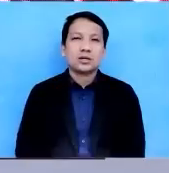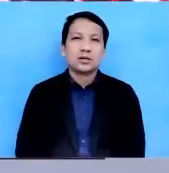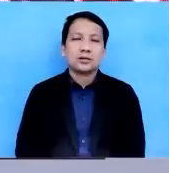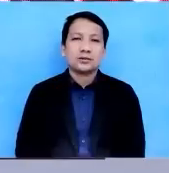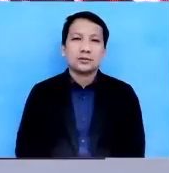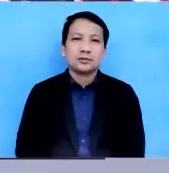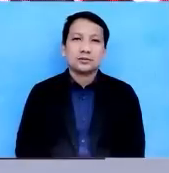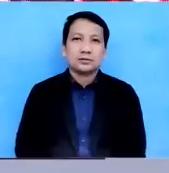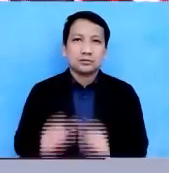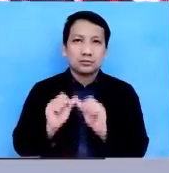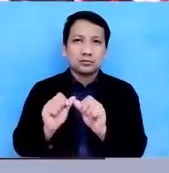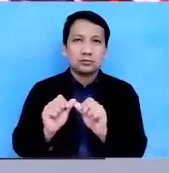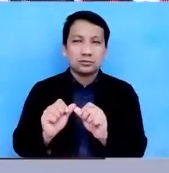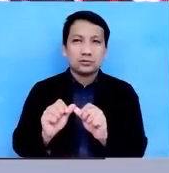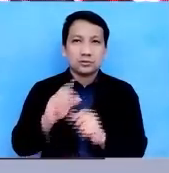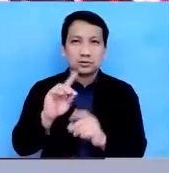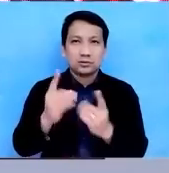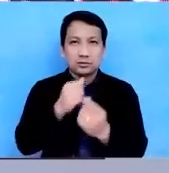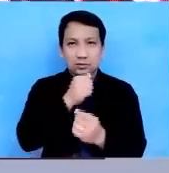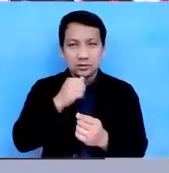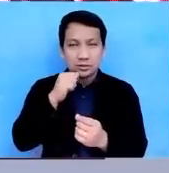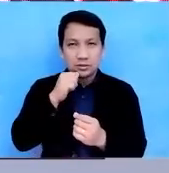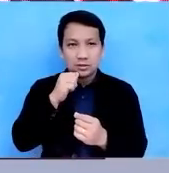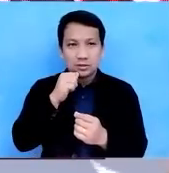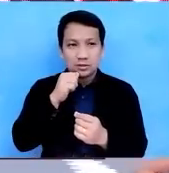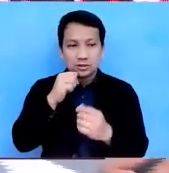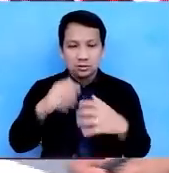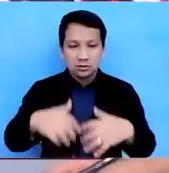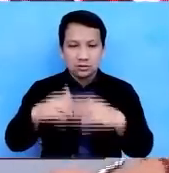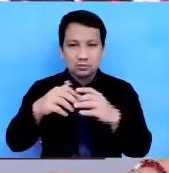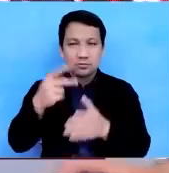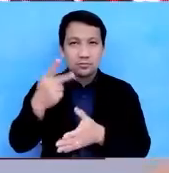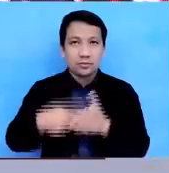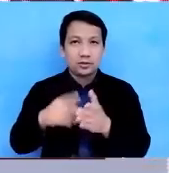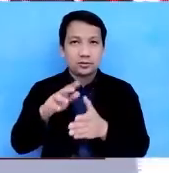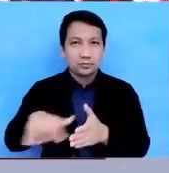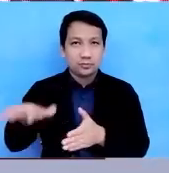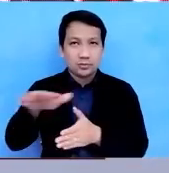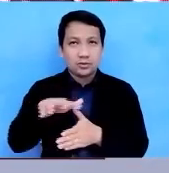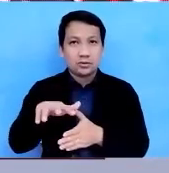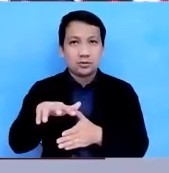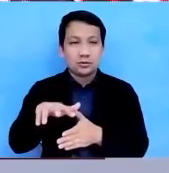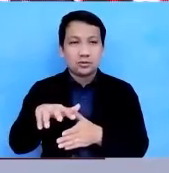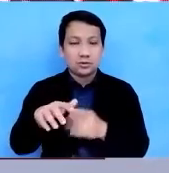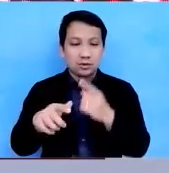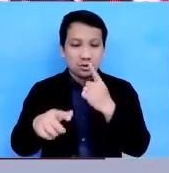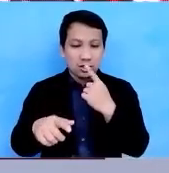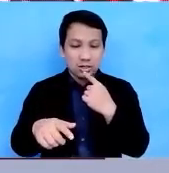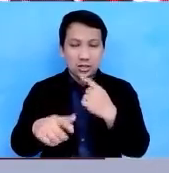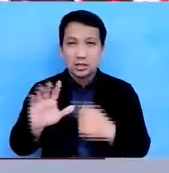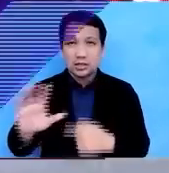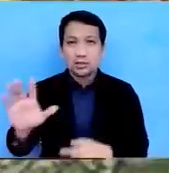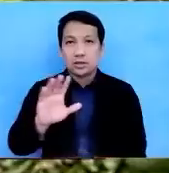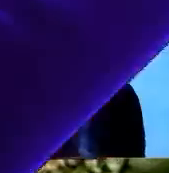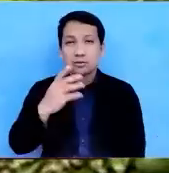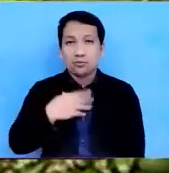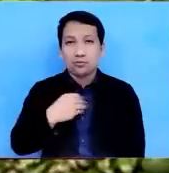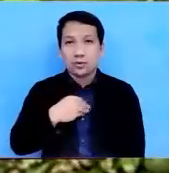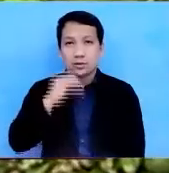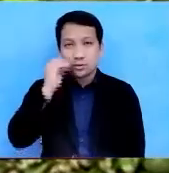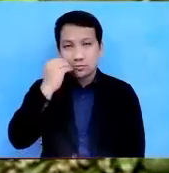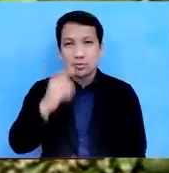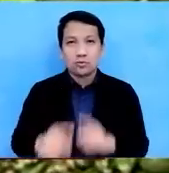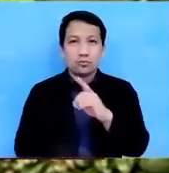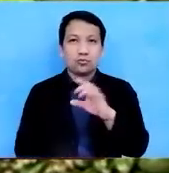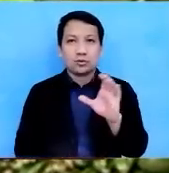Magpapatupad ng Department of Agriculture ng cold storage price o presyong pang wholesale para sa pula at puting sibuyas. 115